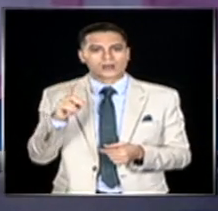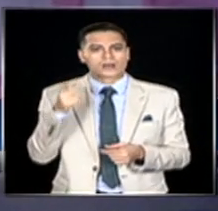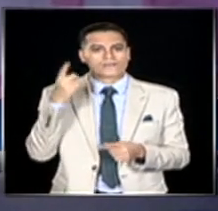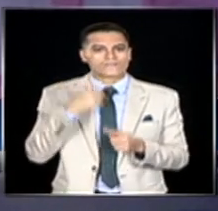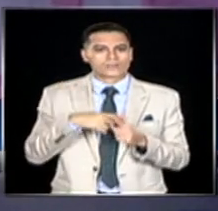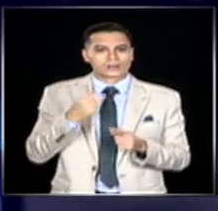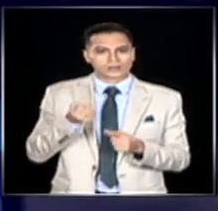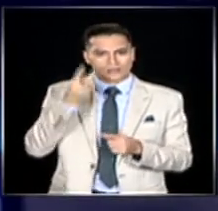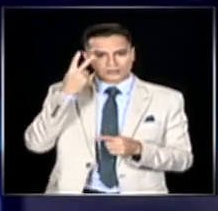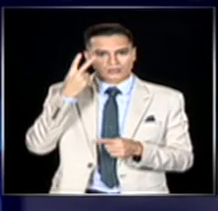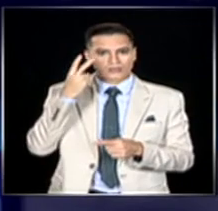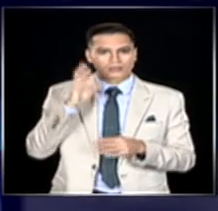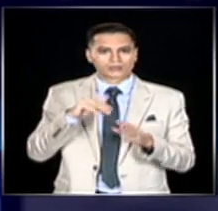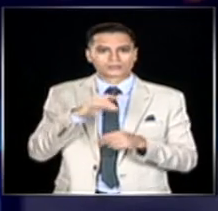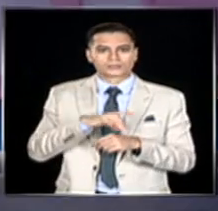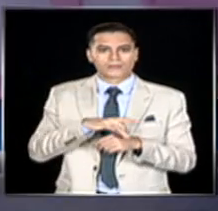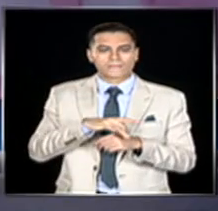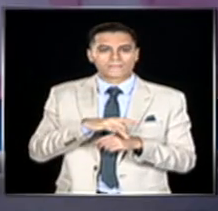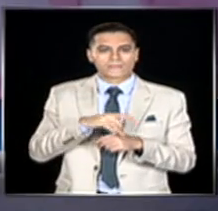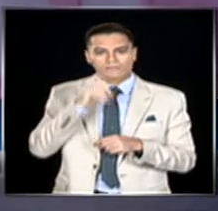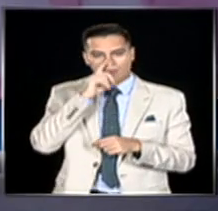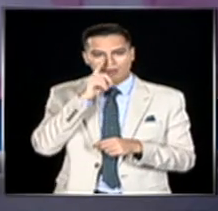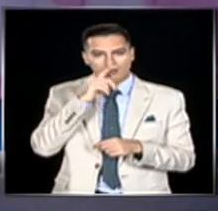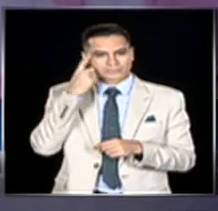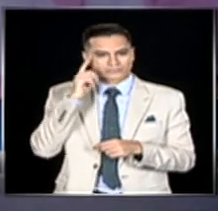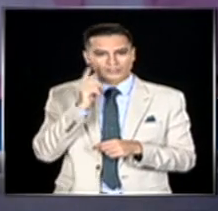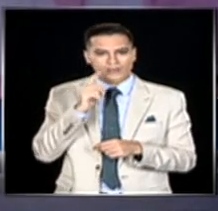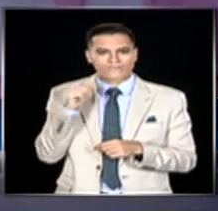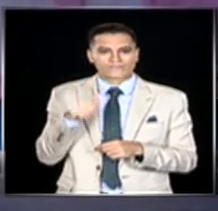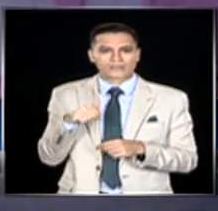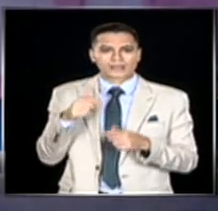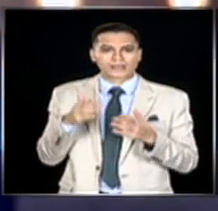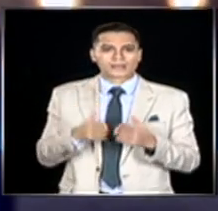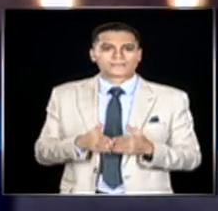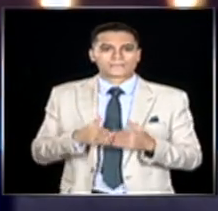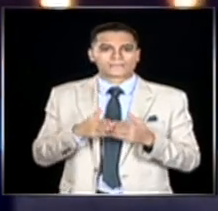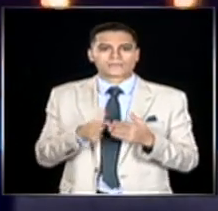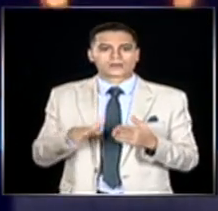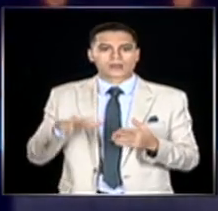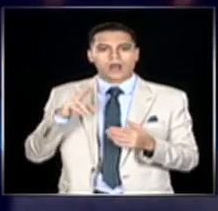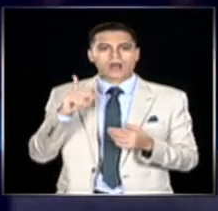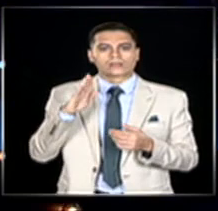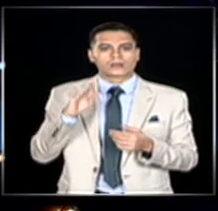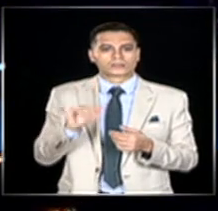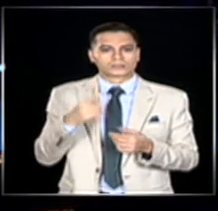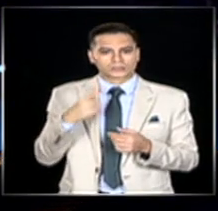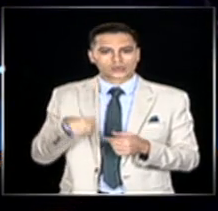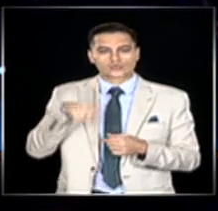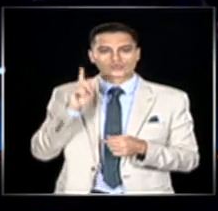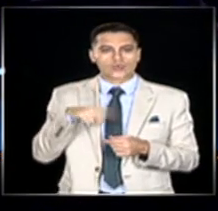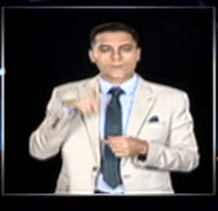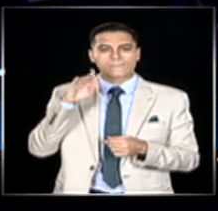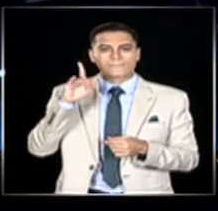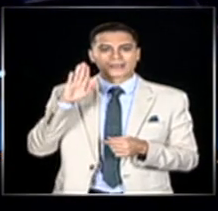روايه طبيب الرياف؟ باص. تربط قناة بنما بين المحيط الهادئ ومحيط آخر، فما هو؟ الأطلسي. صح. يوم الباستيل هو